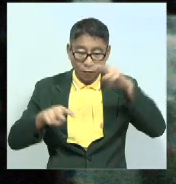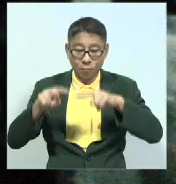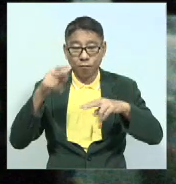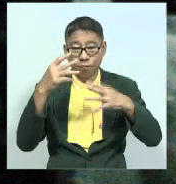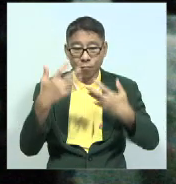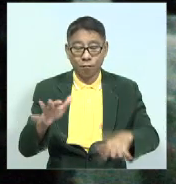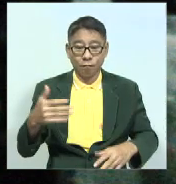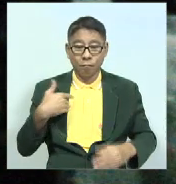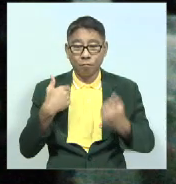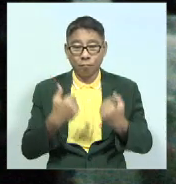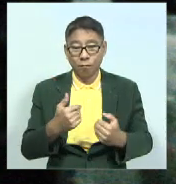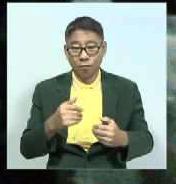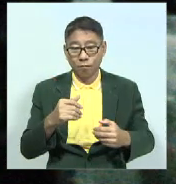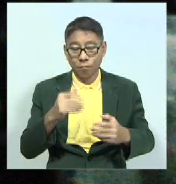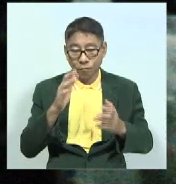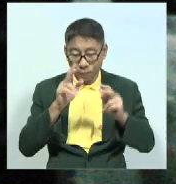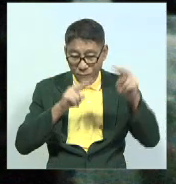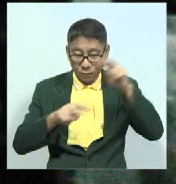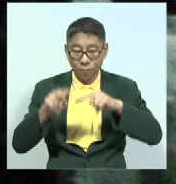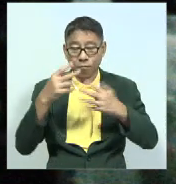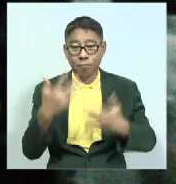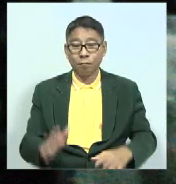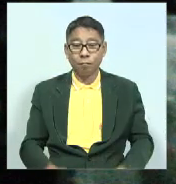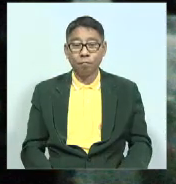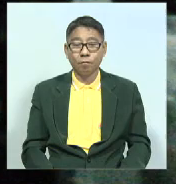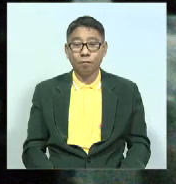อบแล้วครับขณะนี้ก็มีการตรวจสอบแล้วครับ